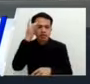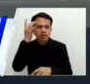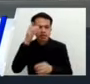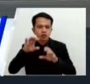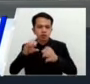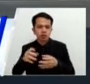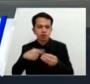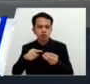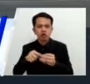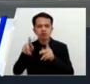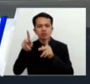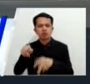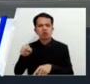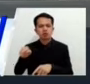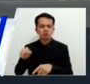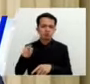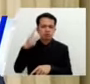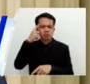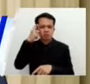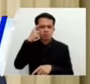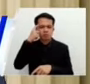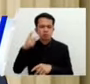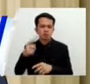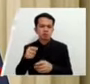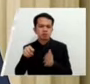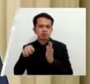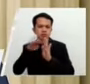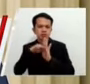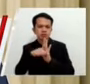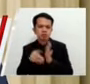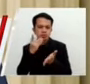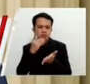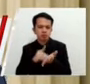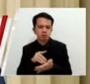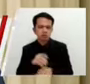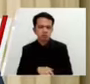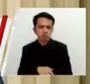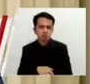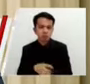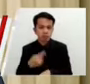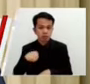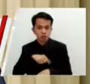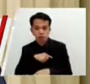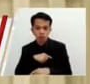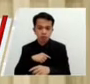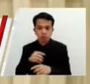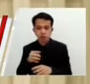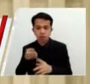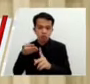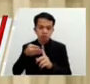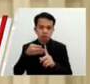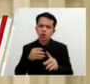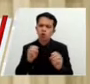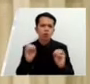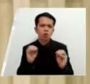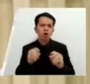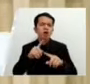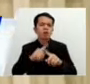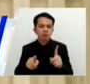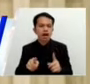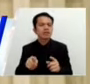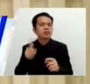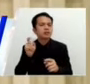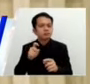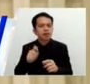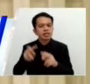may naduda-duda umanong record. Wala naman po tayong pinipili kung saan nanggagaling ang information, but we have to vet and